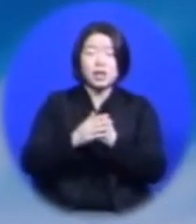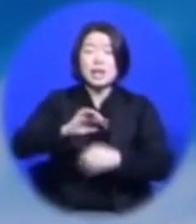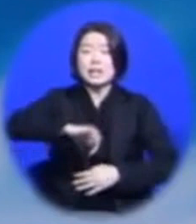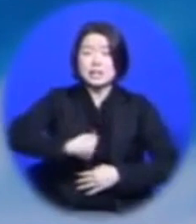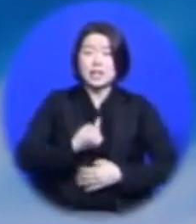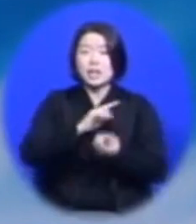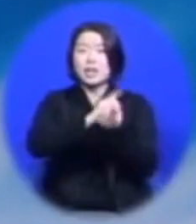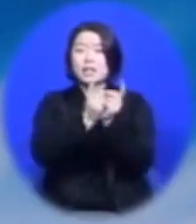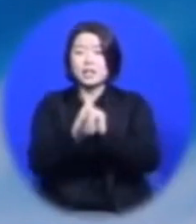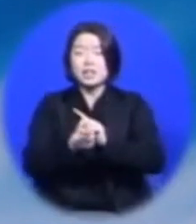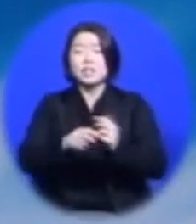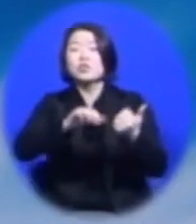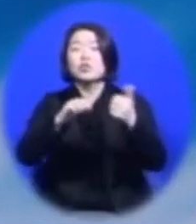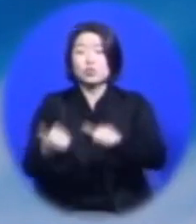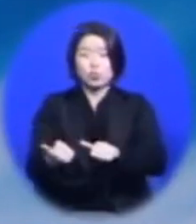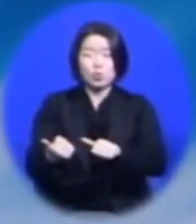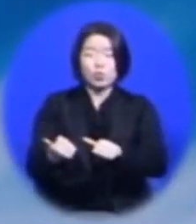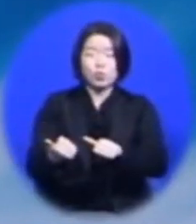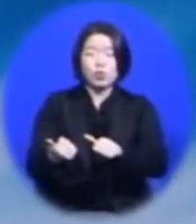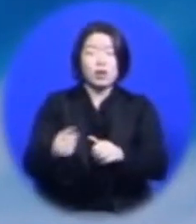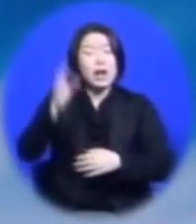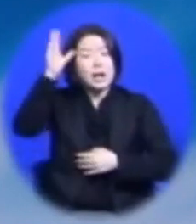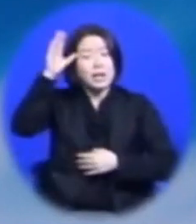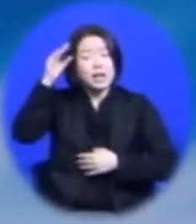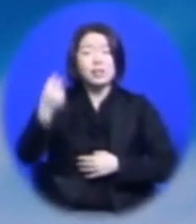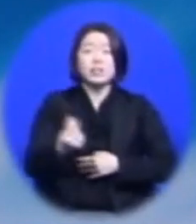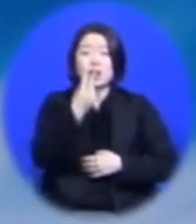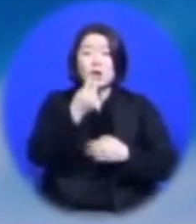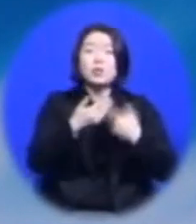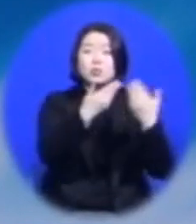자기가 대신 죽고 개를 살렸어요.